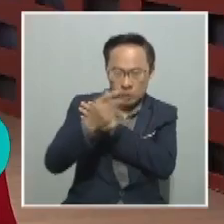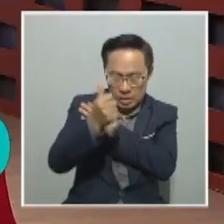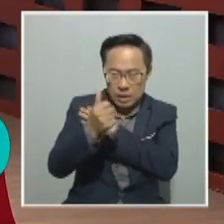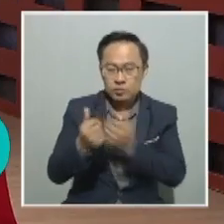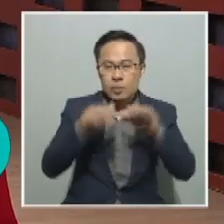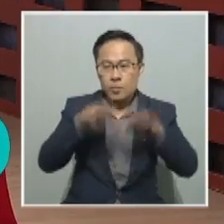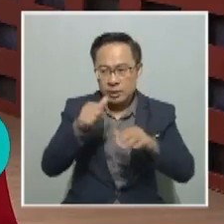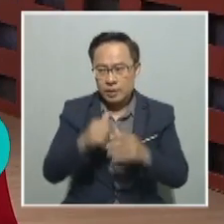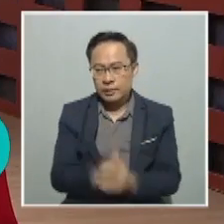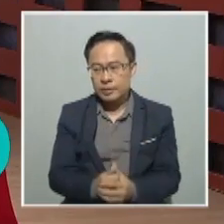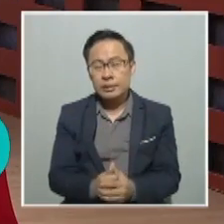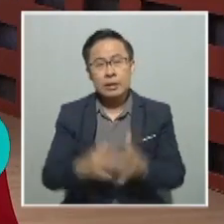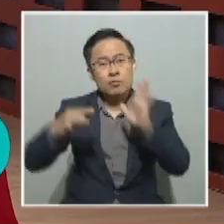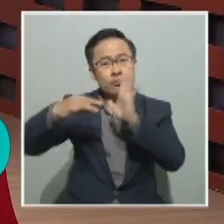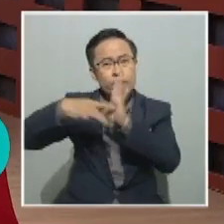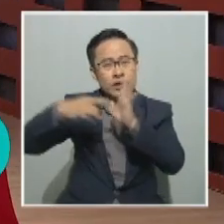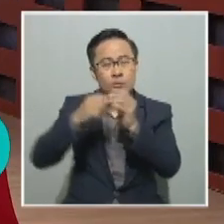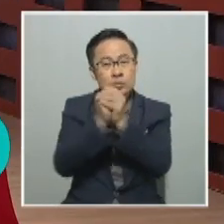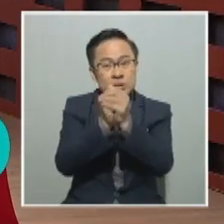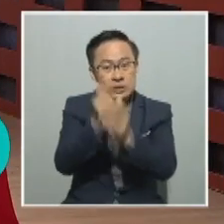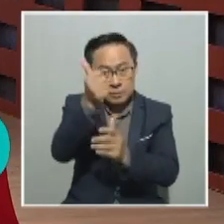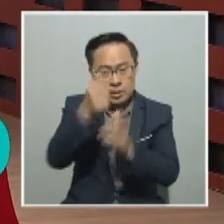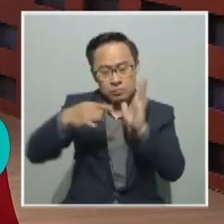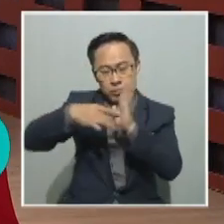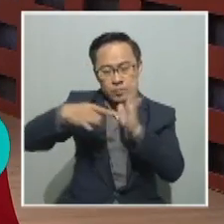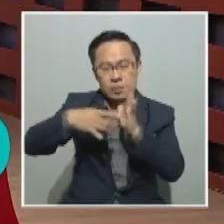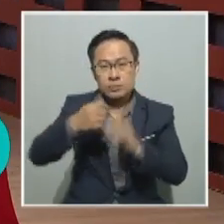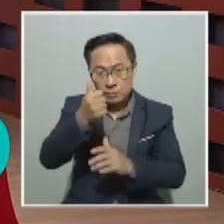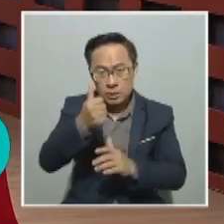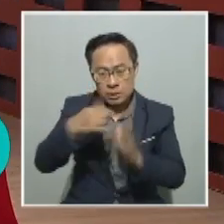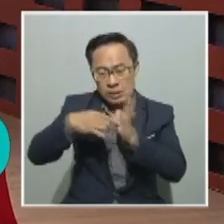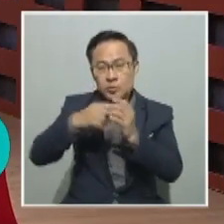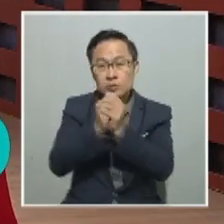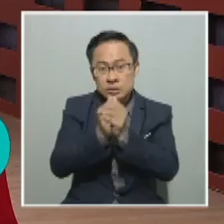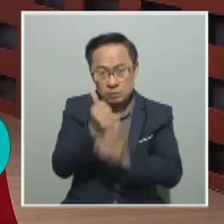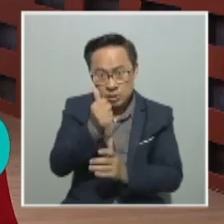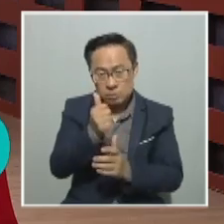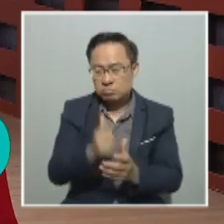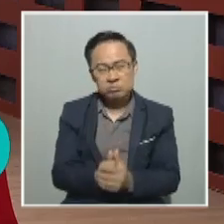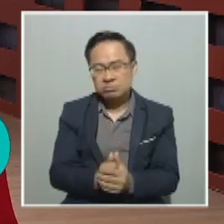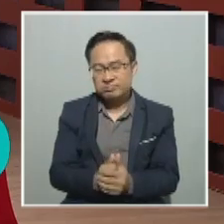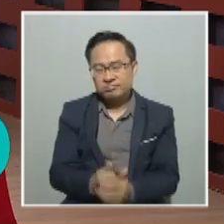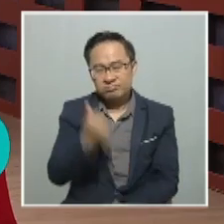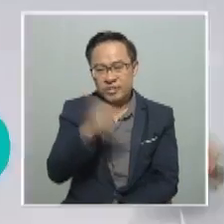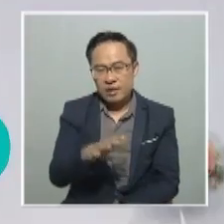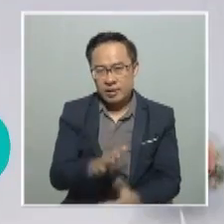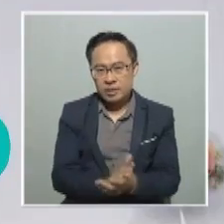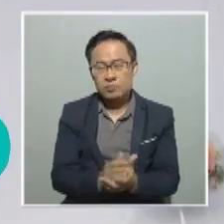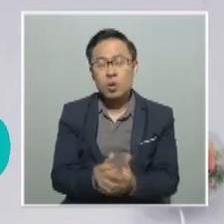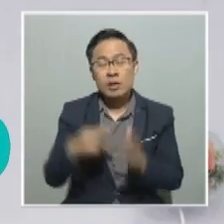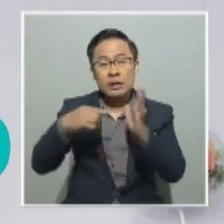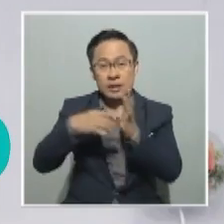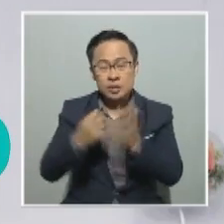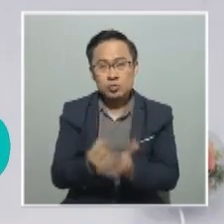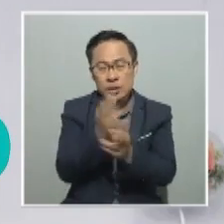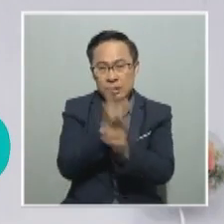นี้หนูไปฝังเข็มเอาได้ไหม การฝังเข็มเนี่ยอาจจะไม่ได้ช่วยมากฮะเพราะอย่างนี้ฝังเข็มจริงๆหลักการคือแค่ลดปวดแต่มันไม่